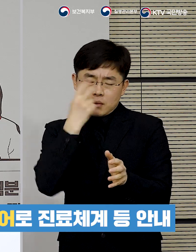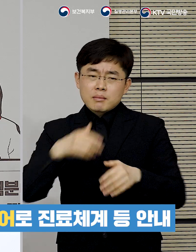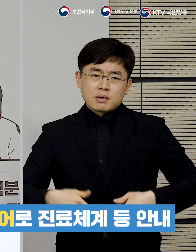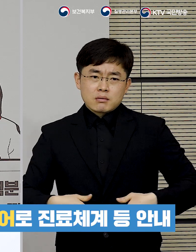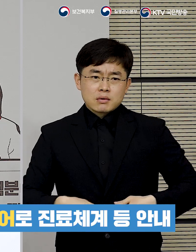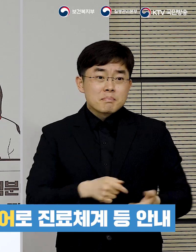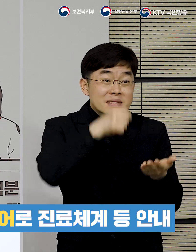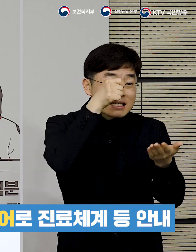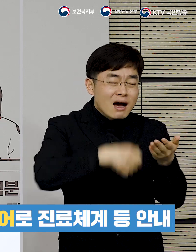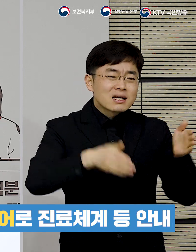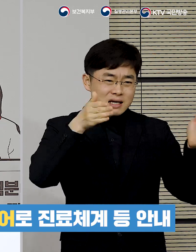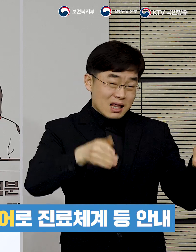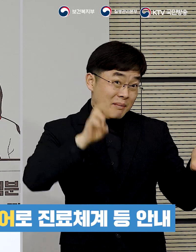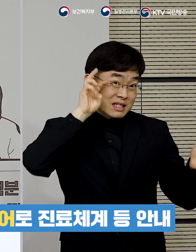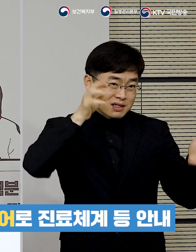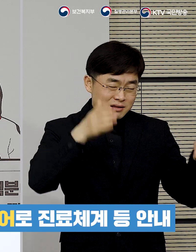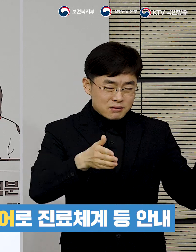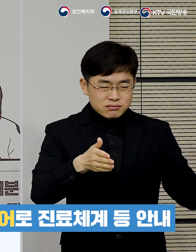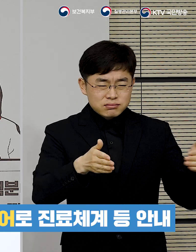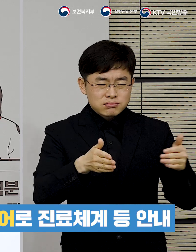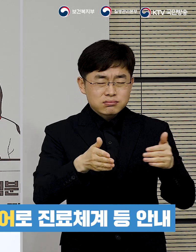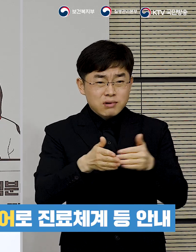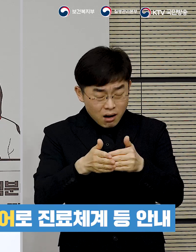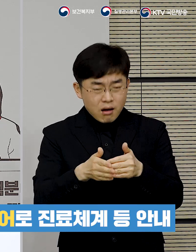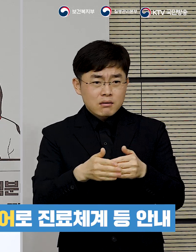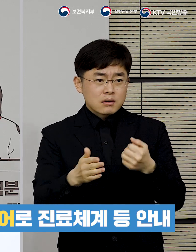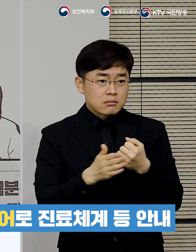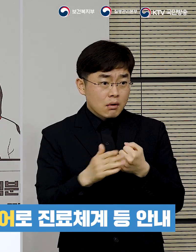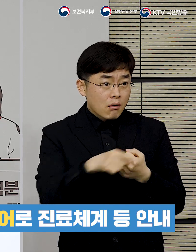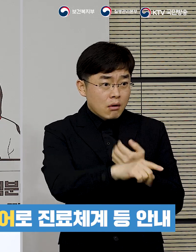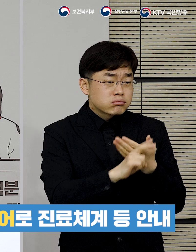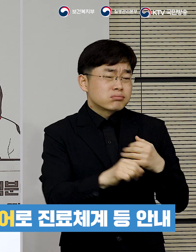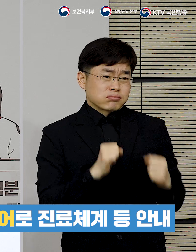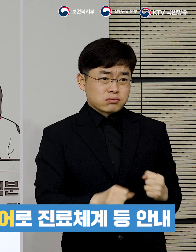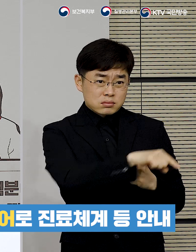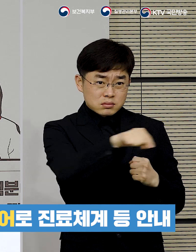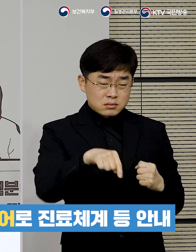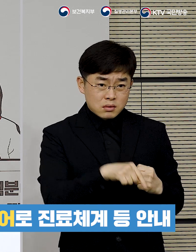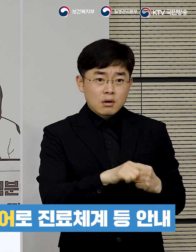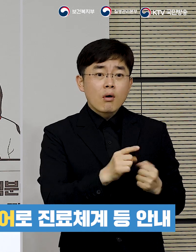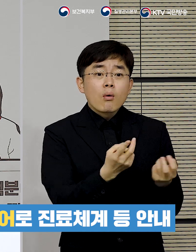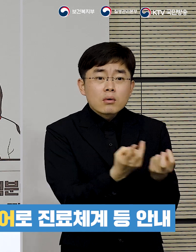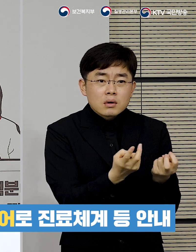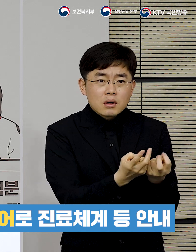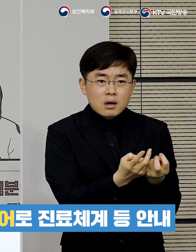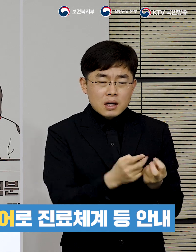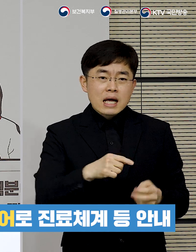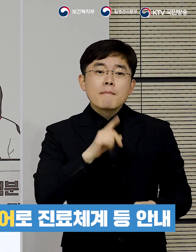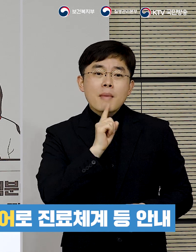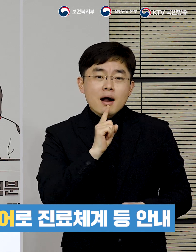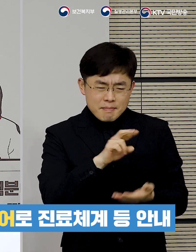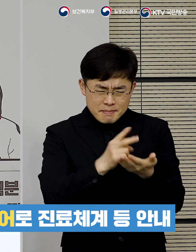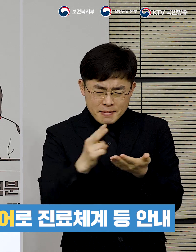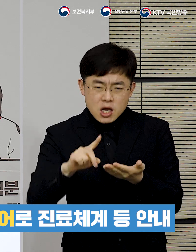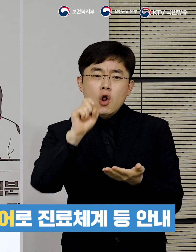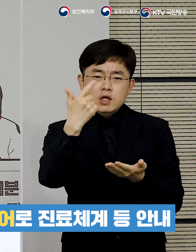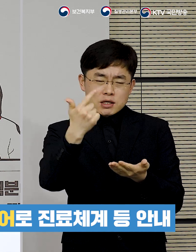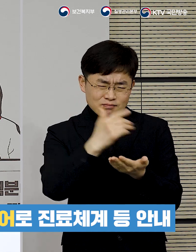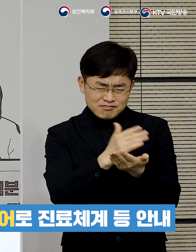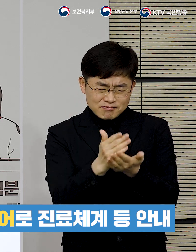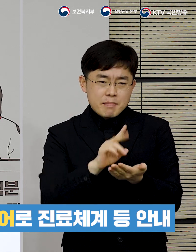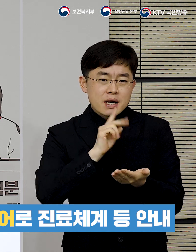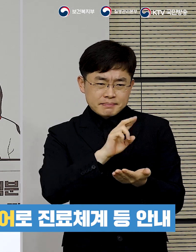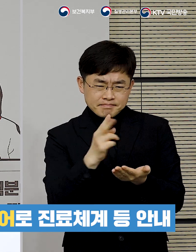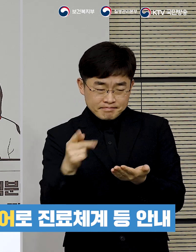약 39만 명으로 추정되는 비자 기간이 만료되어 체류 자격이 없는 외국인에 대하여